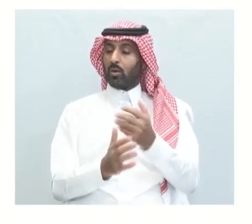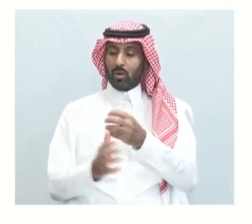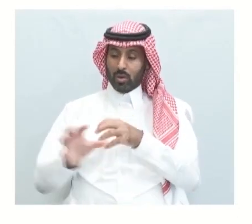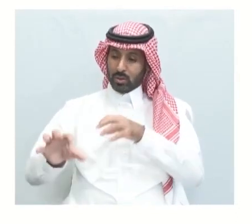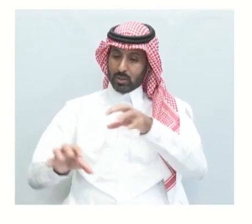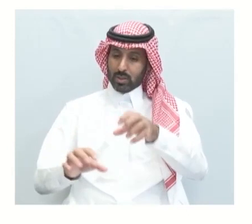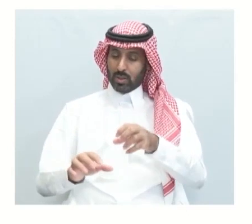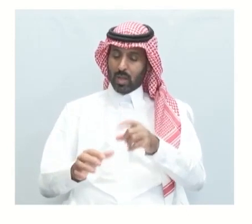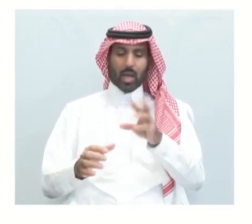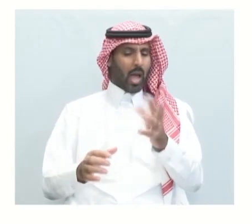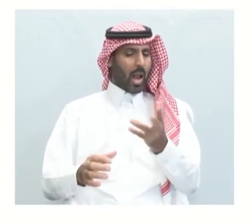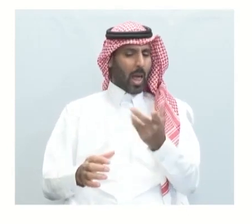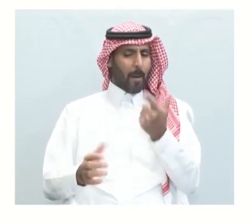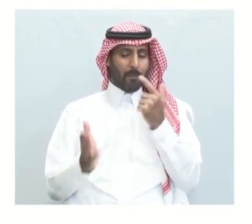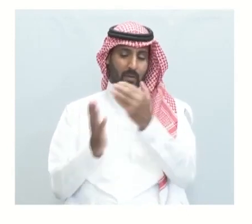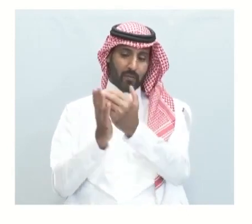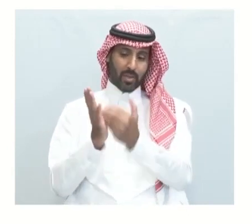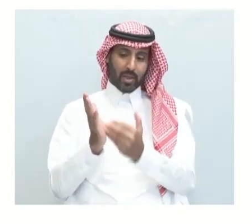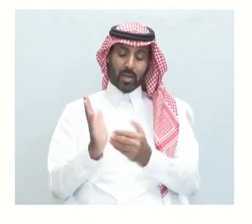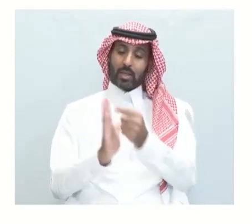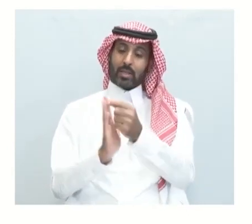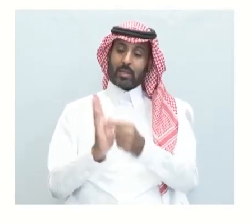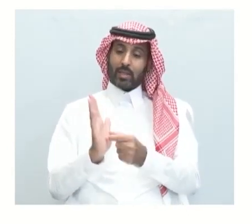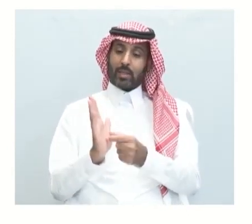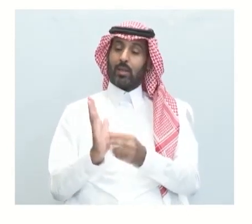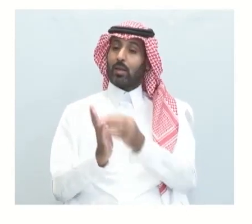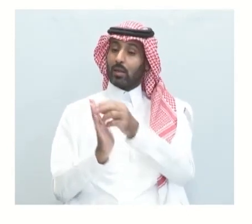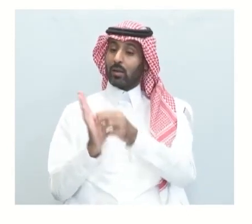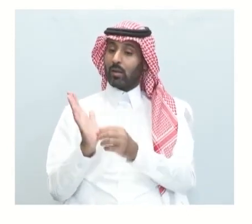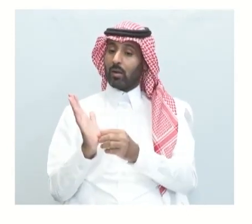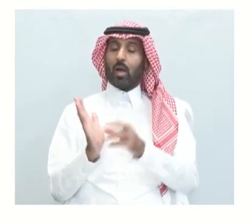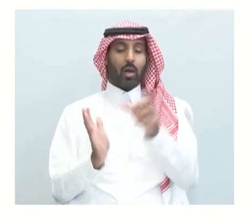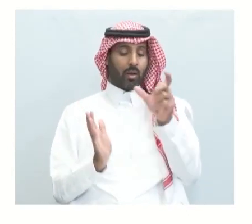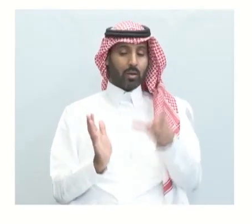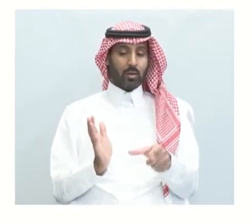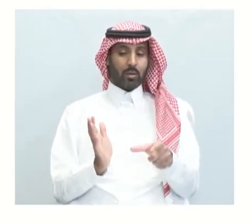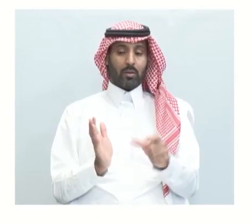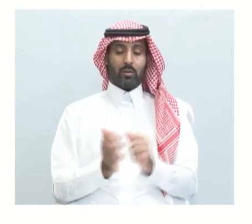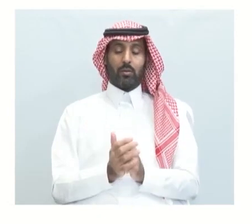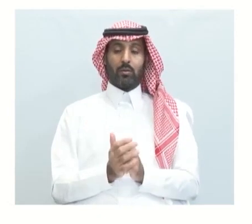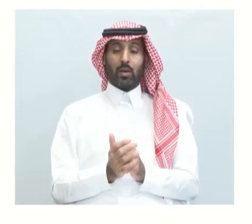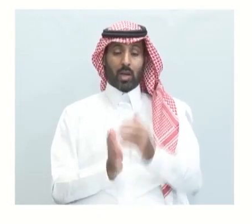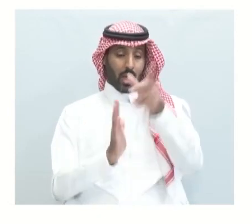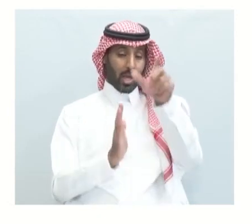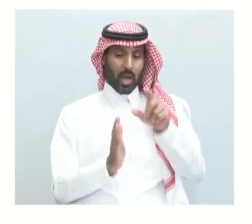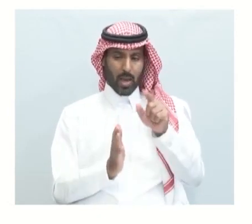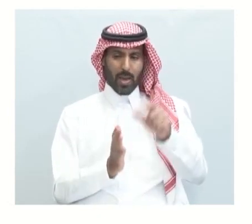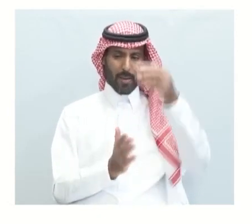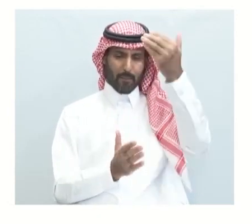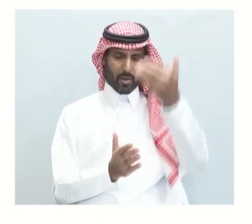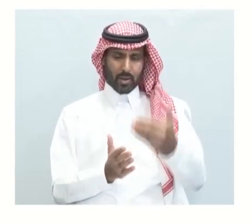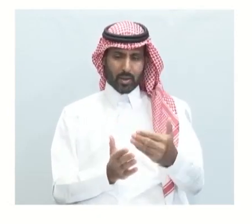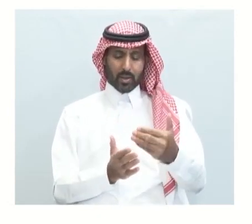عنصر برقم الفهرس الاندكس اذا لدينا الهيكل عندنا الاندكس اتفقنا في القائمه انه